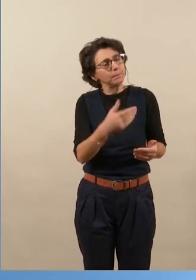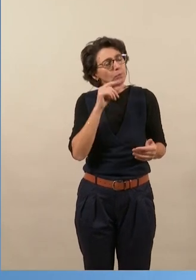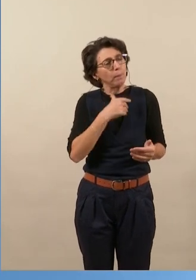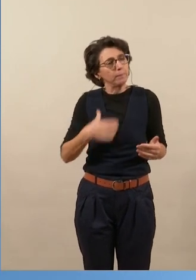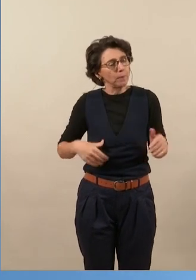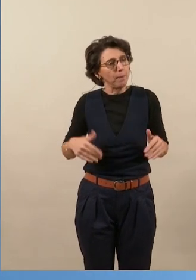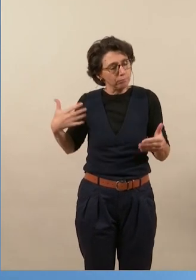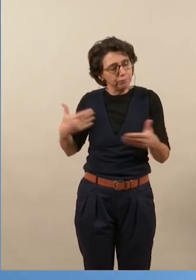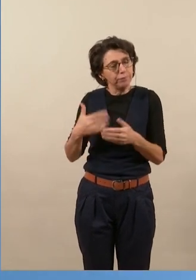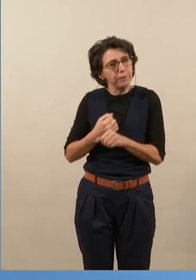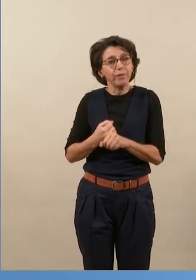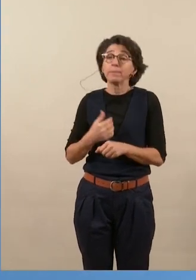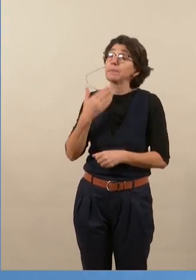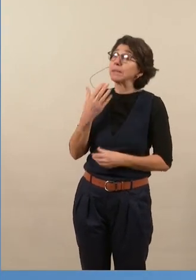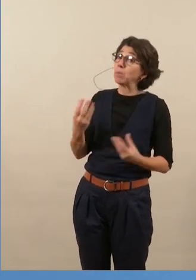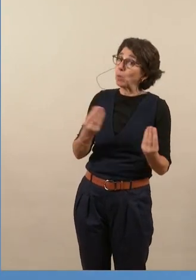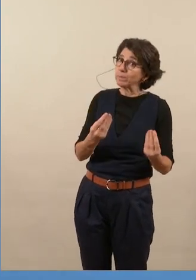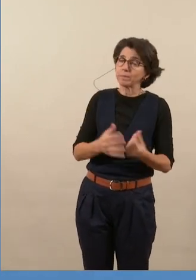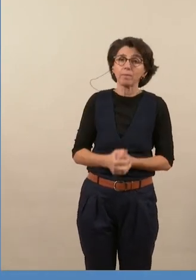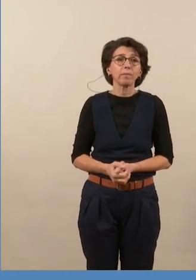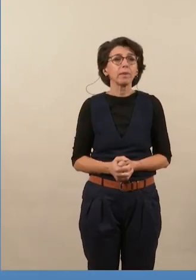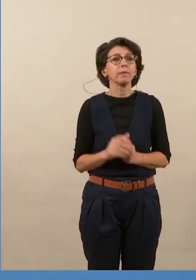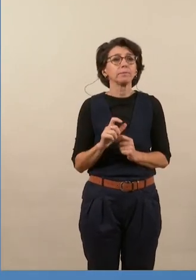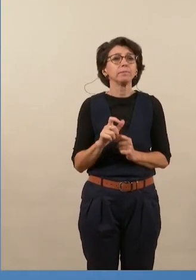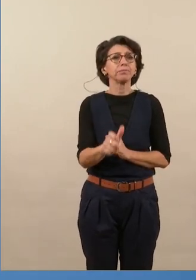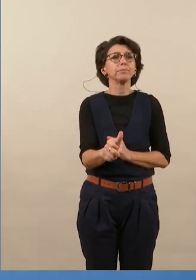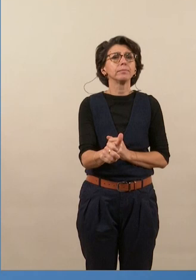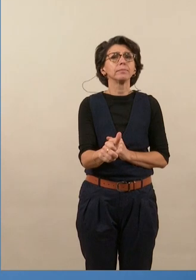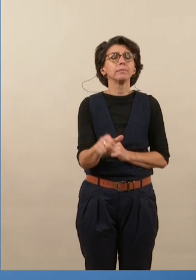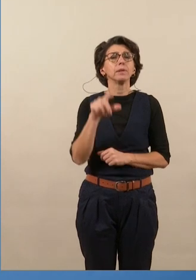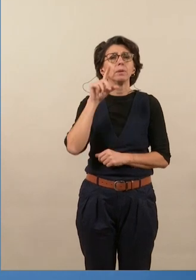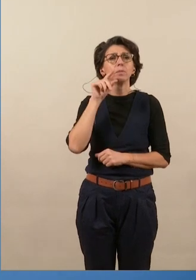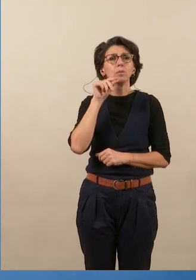Maire merci beaucoup nous enchaînons avec Hassan